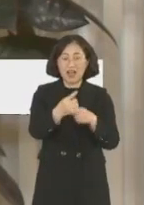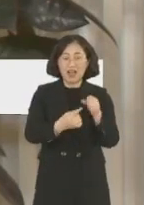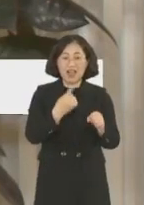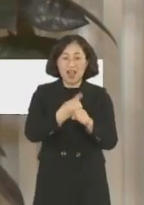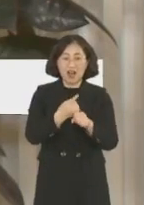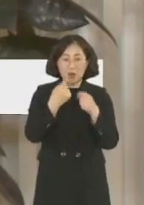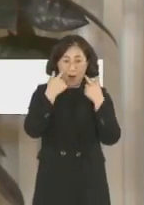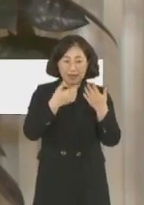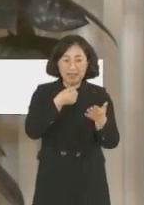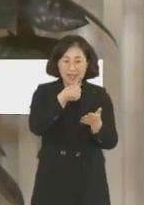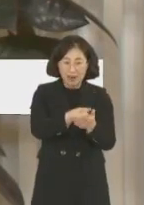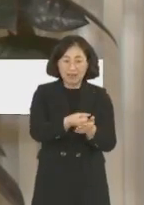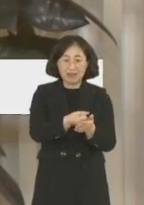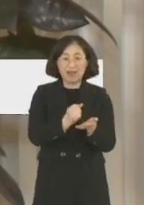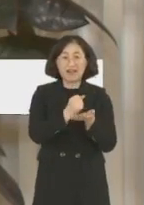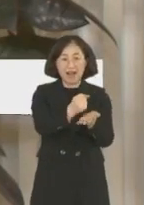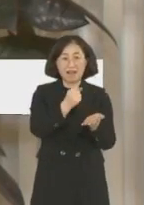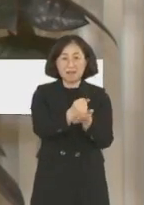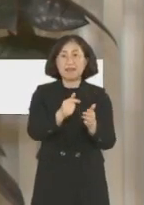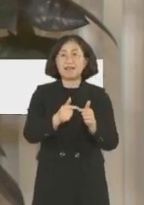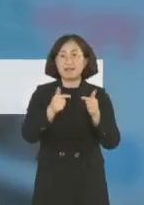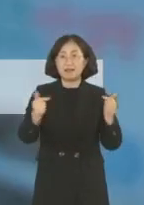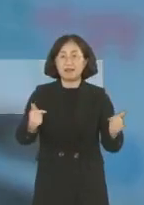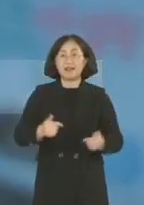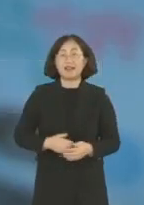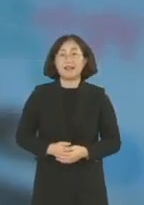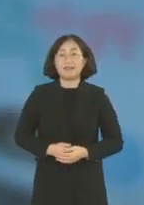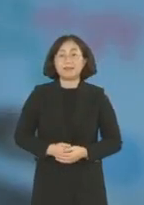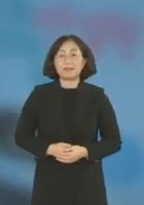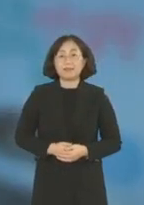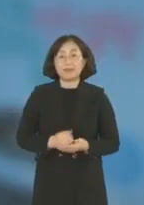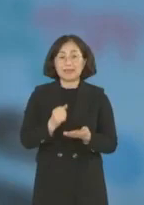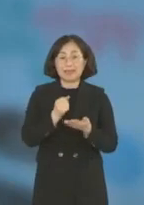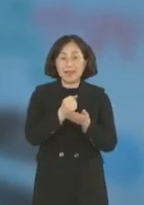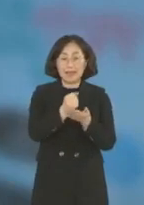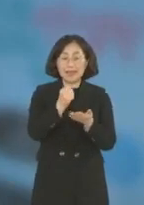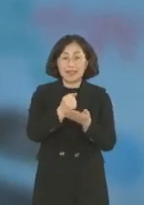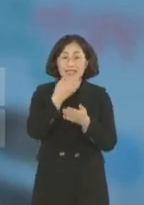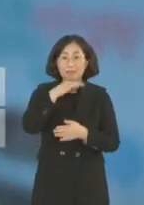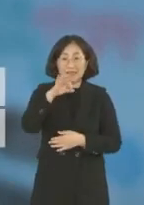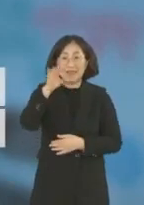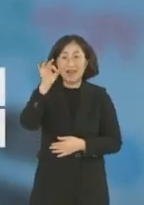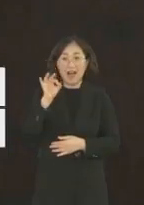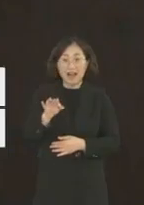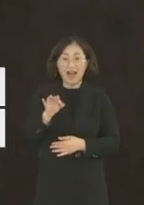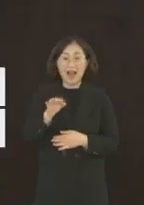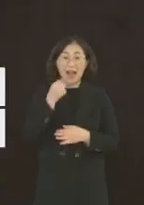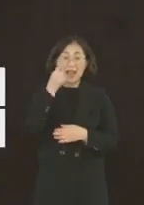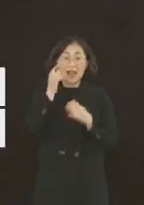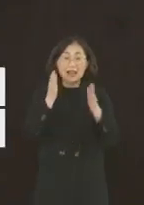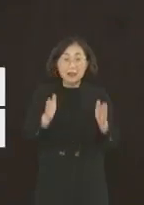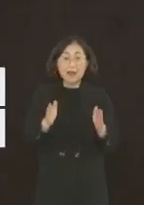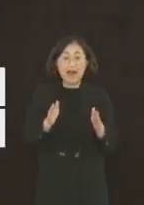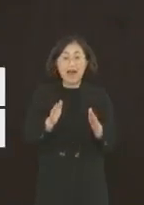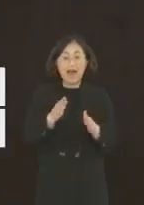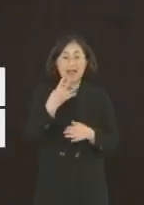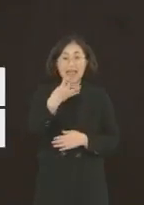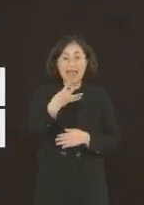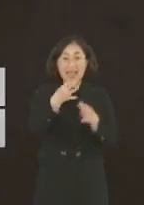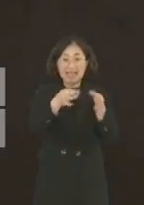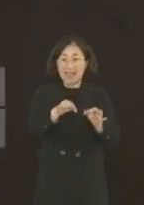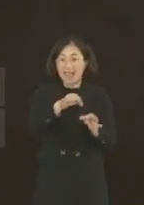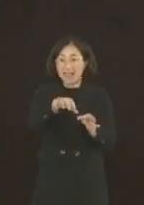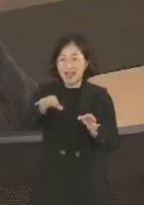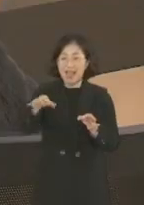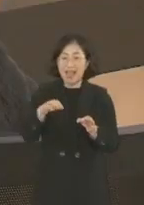확정형 정기예금 상품 가입이 증가하고 있습니다. 예금금리 하락 이후 최근 한 달 새 4대 시중은행의 3년